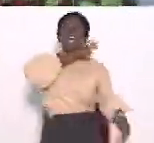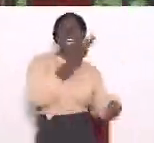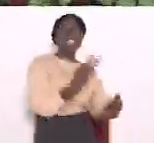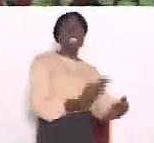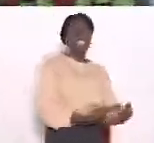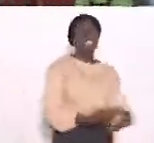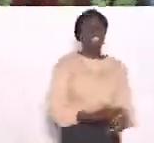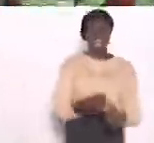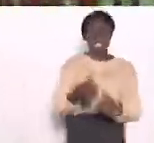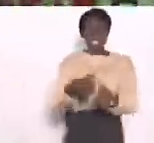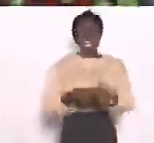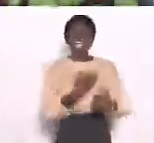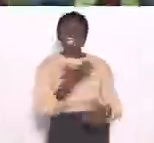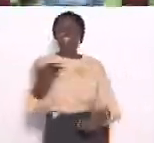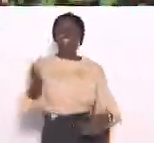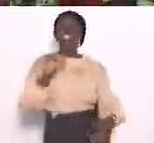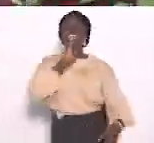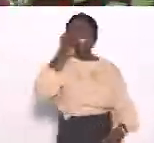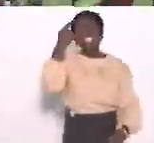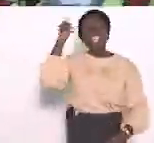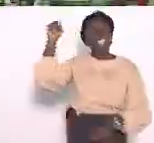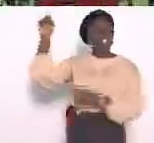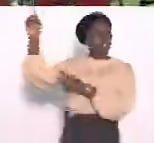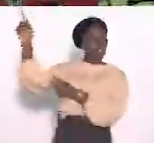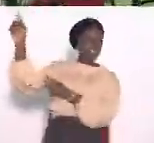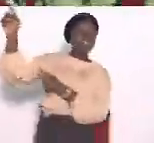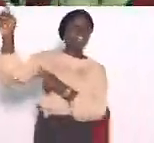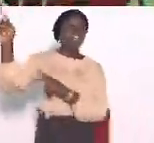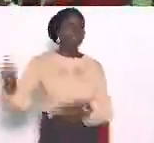u RA voice